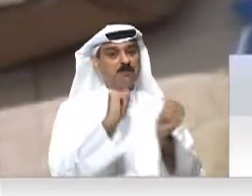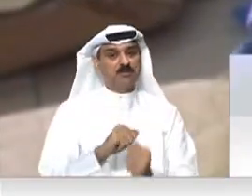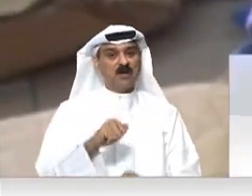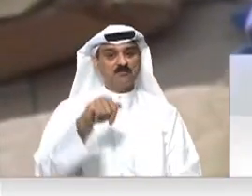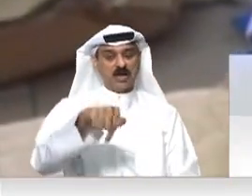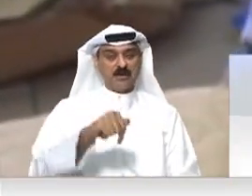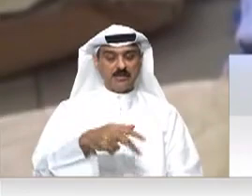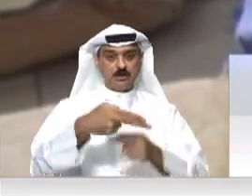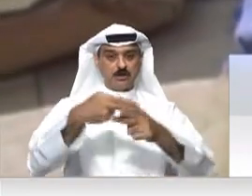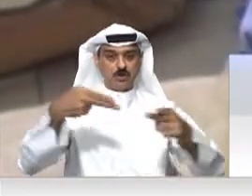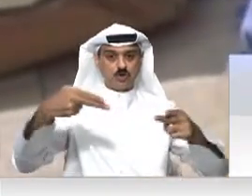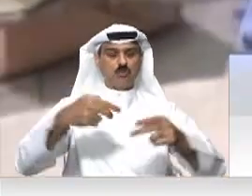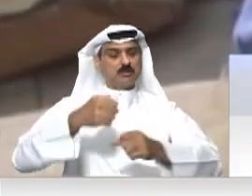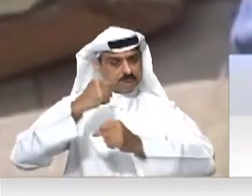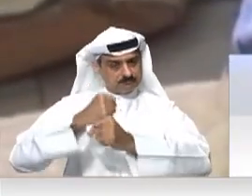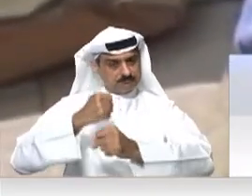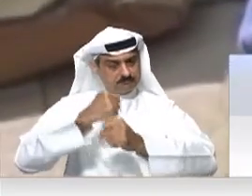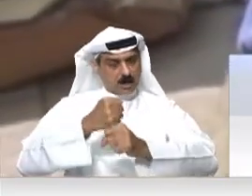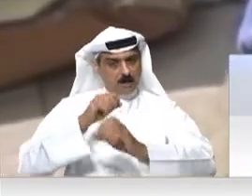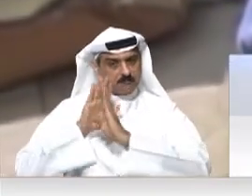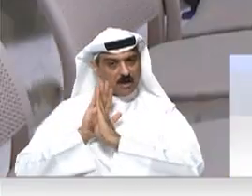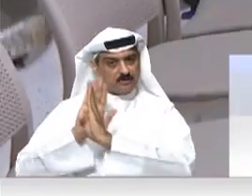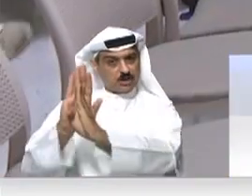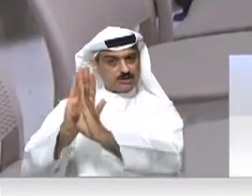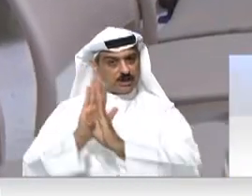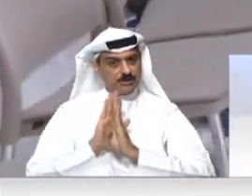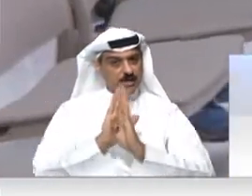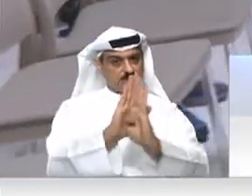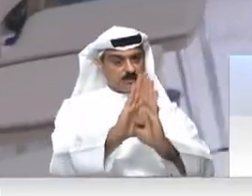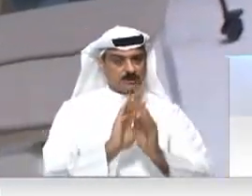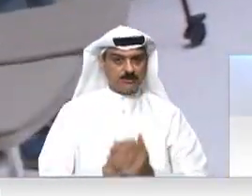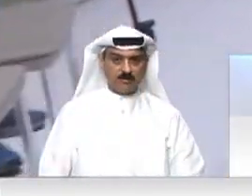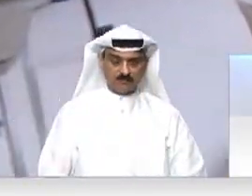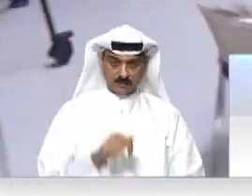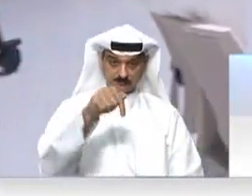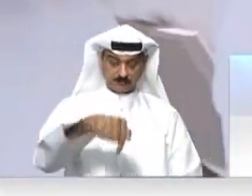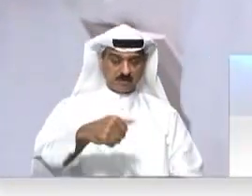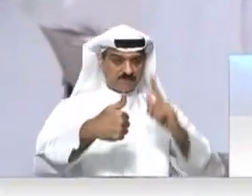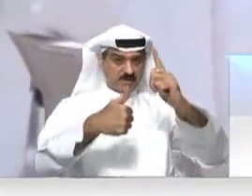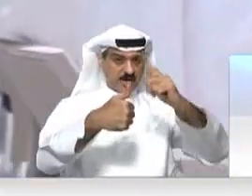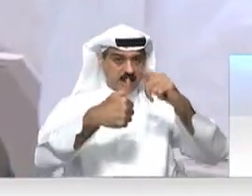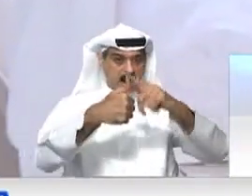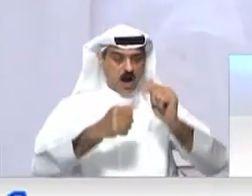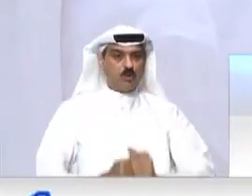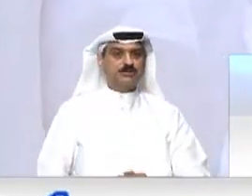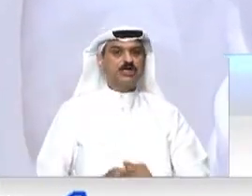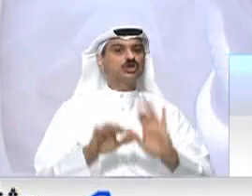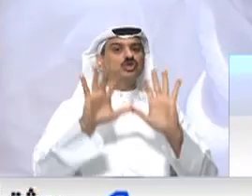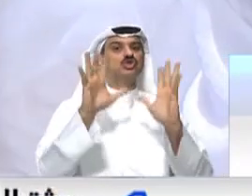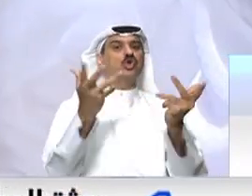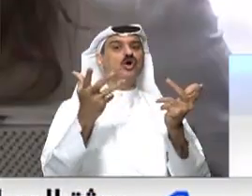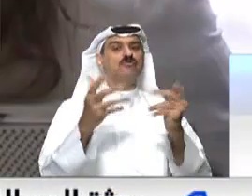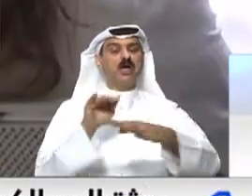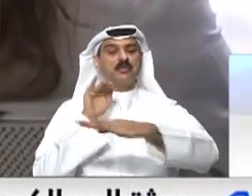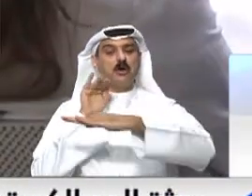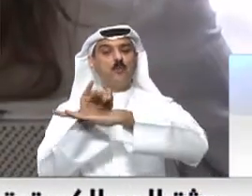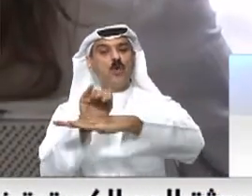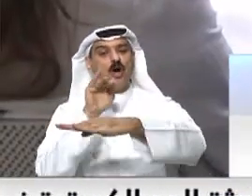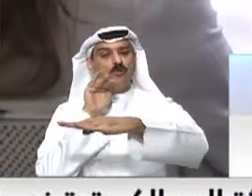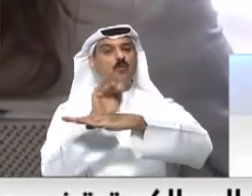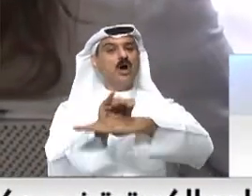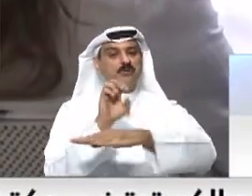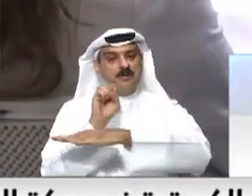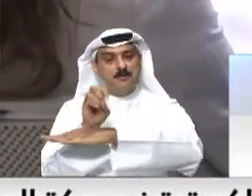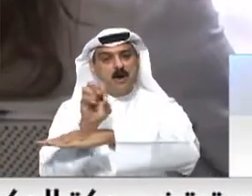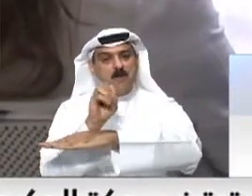الكويت لا تألو جهدا في التصدي لهذه الظاهرة. أحد أوجه هذا التصدي هو نشر الوعي بين الطلبة وخاصة